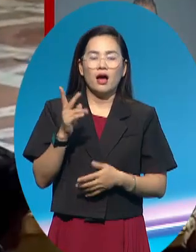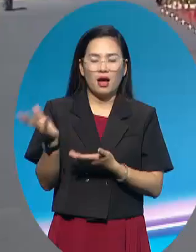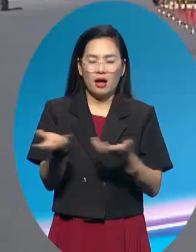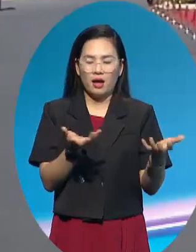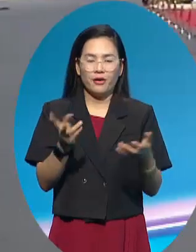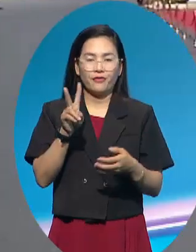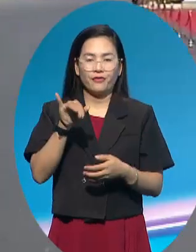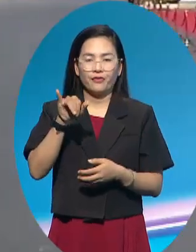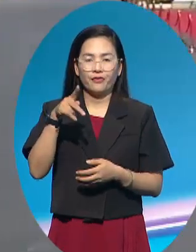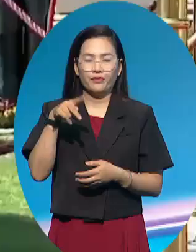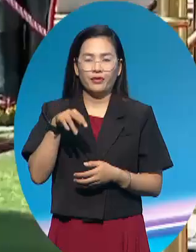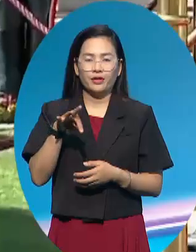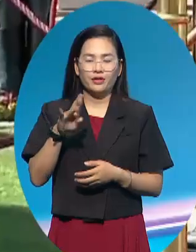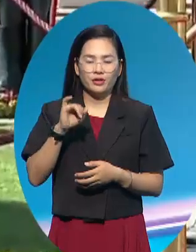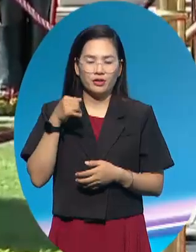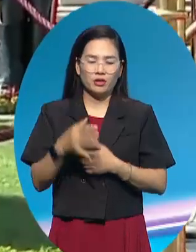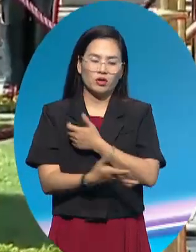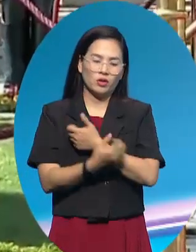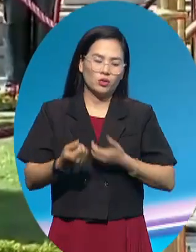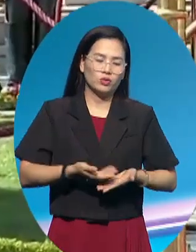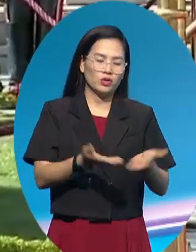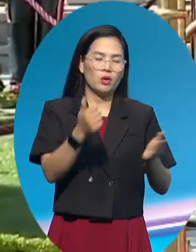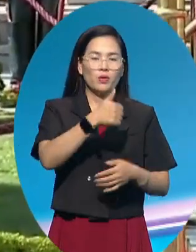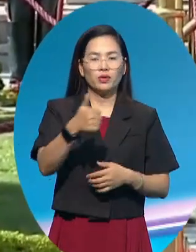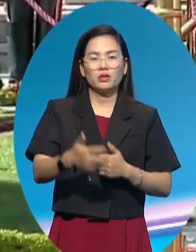nhất có thể để baảo toàn mạng sống của dân thường